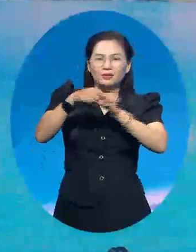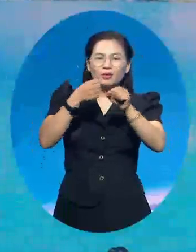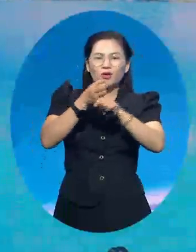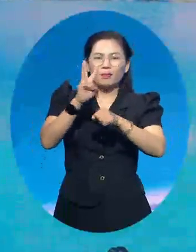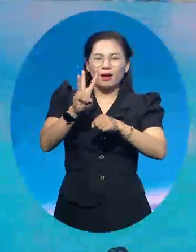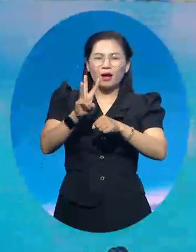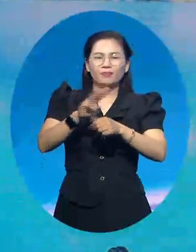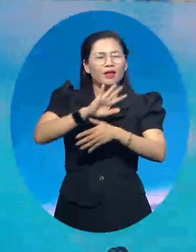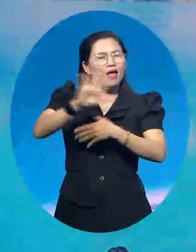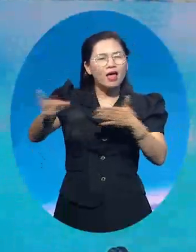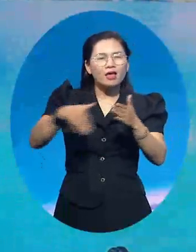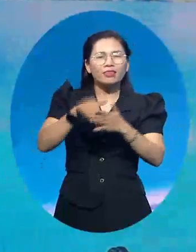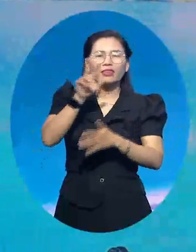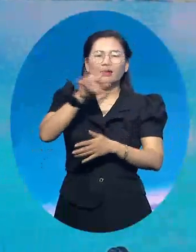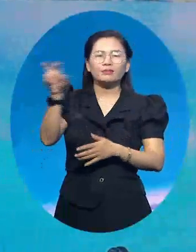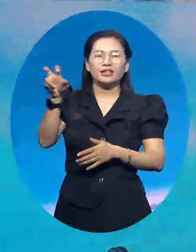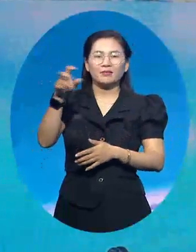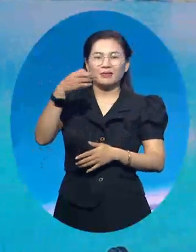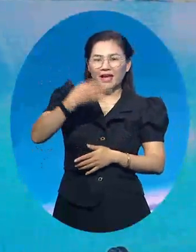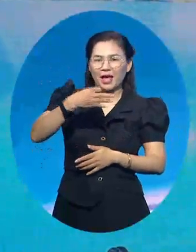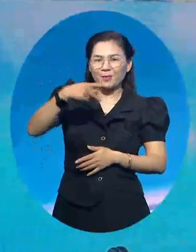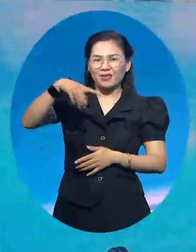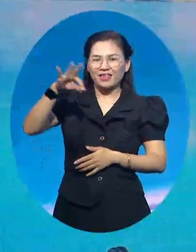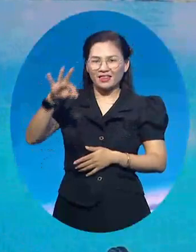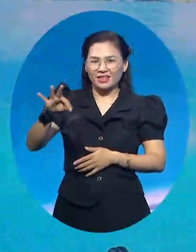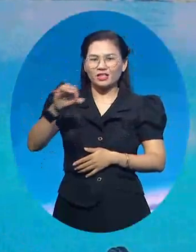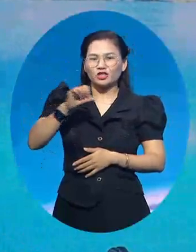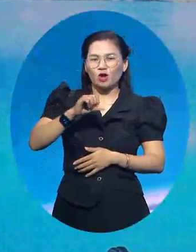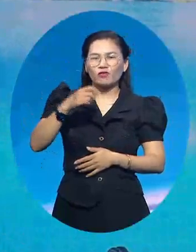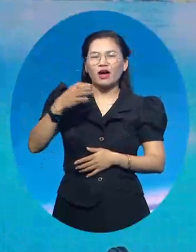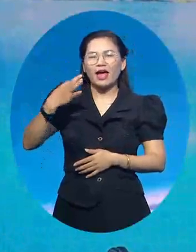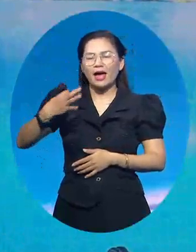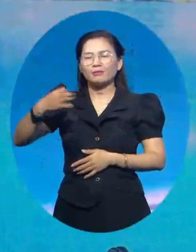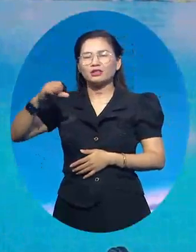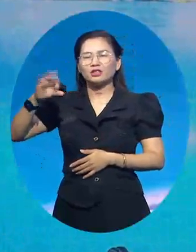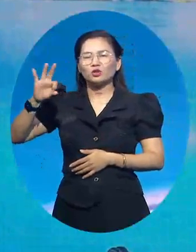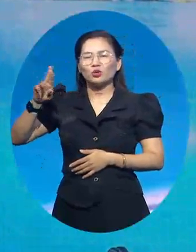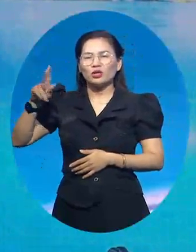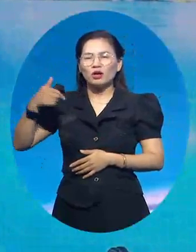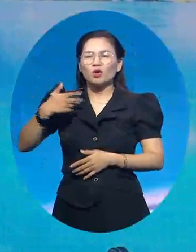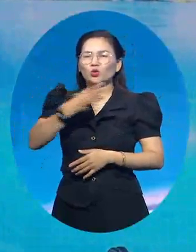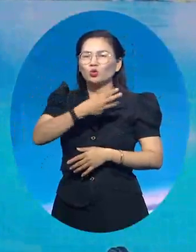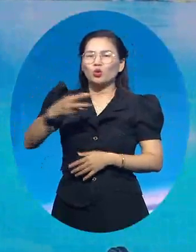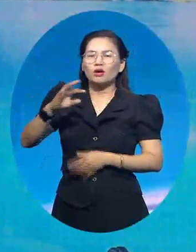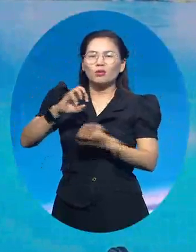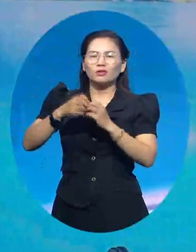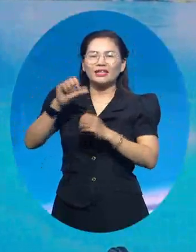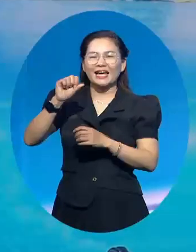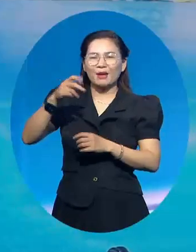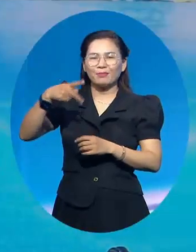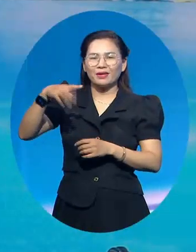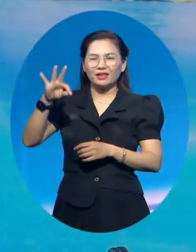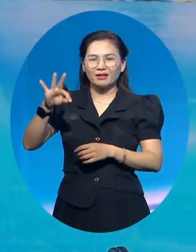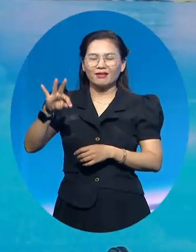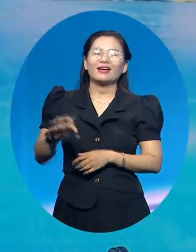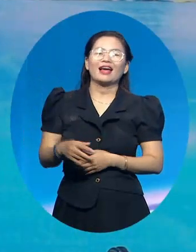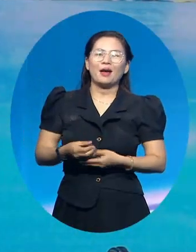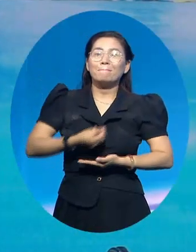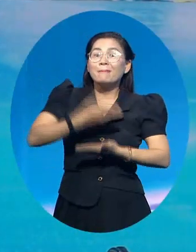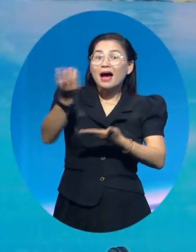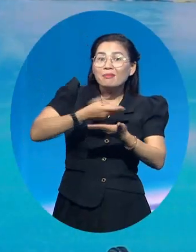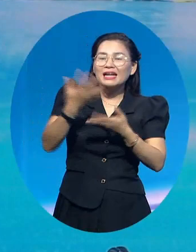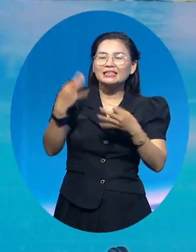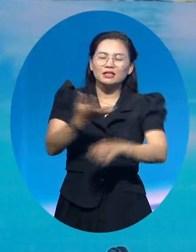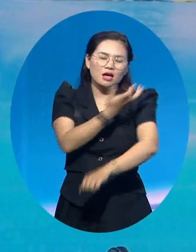2023, toàn bộ hơn 800 cửa hàng FPT Shop và App Studio của công ty FPT Retail đã đồng loạt giao gần 5.000 điện